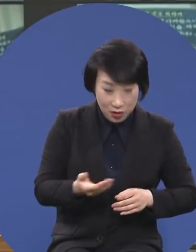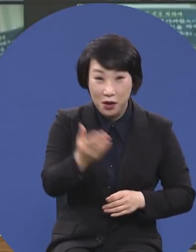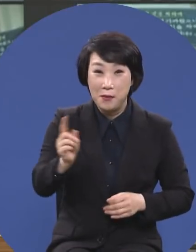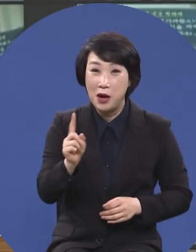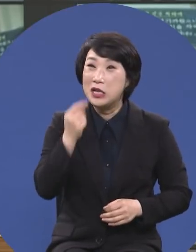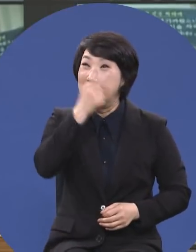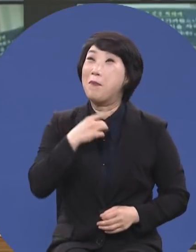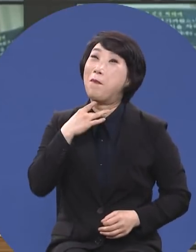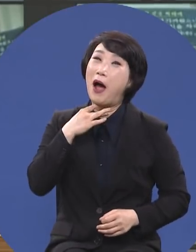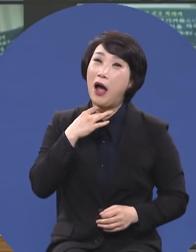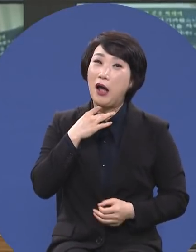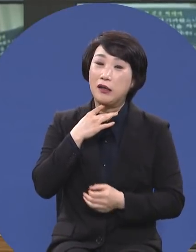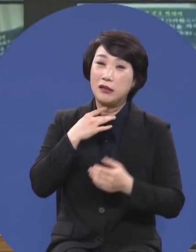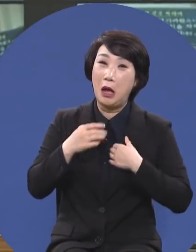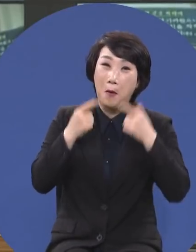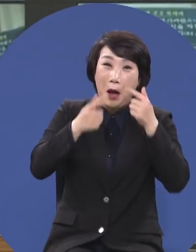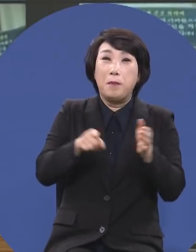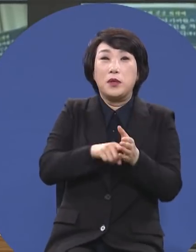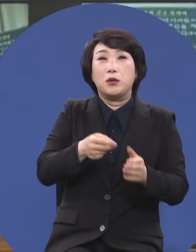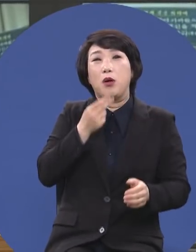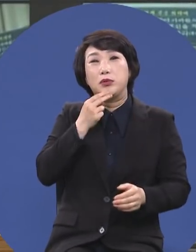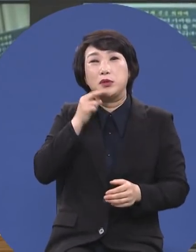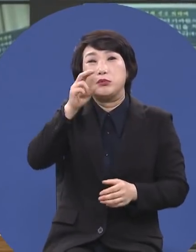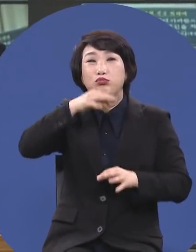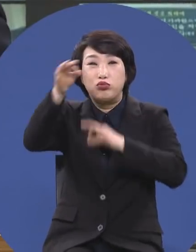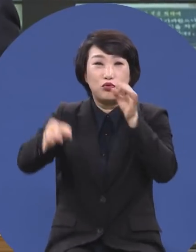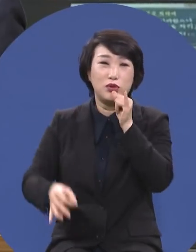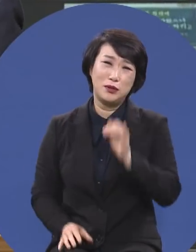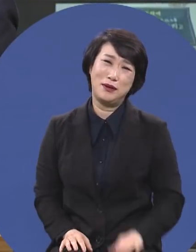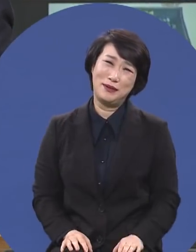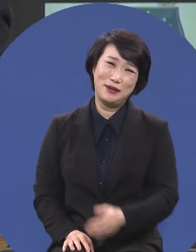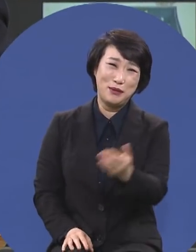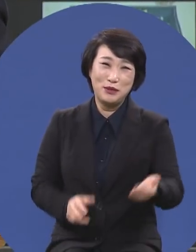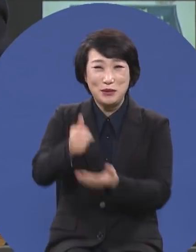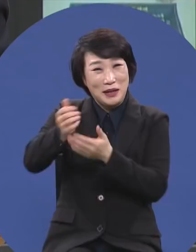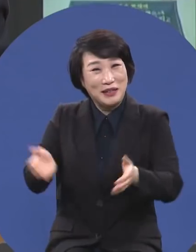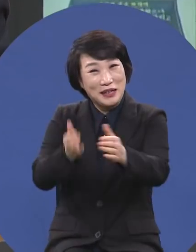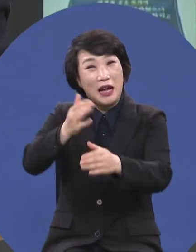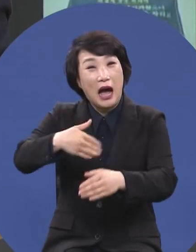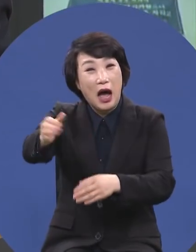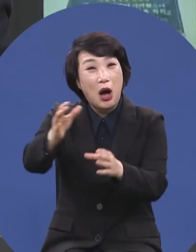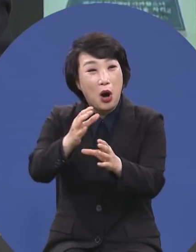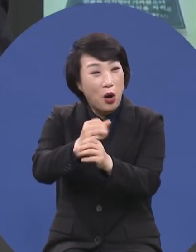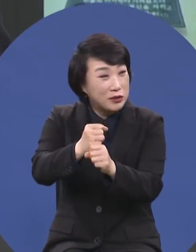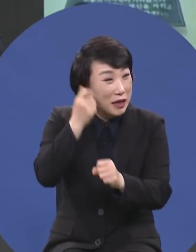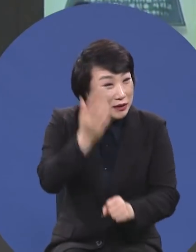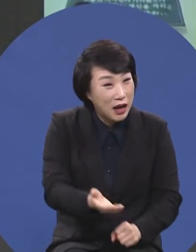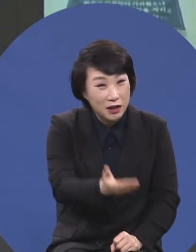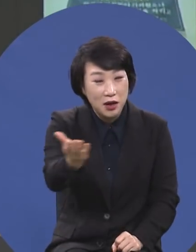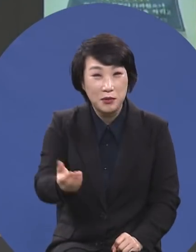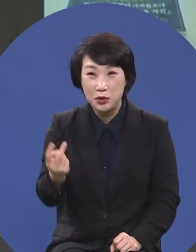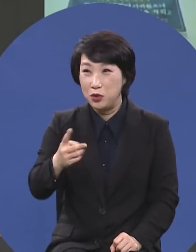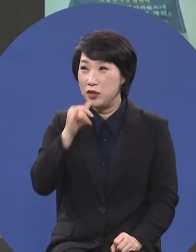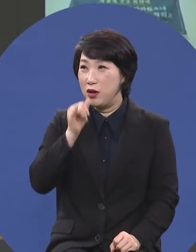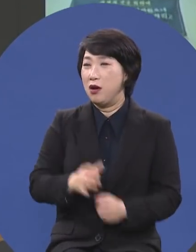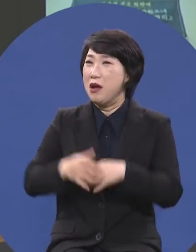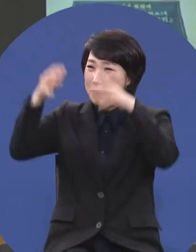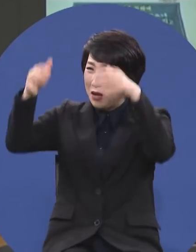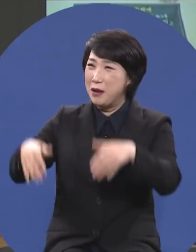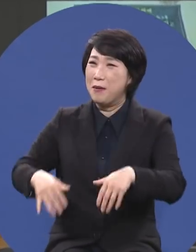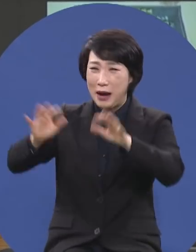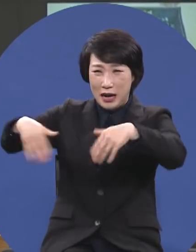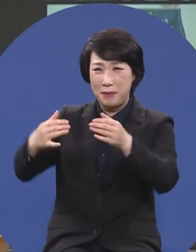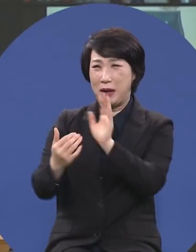그렇지 당신이 확신 없는 노래 아니고 언제 주의 일을 그렇게 갔어? 비바람이 앞길을